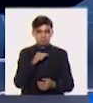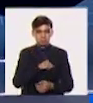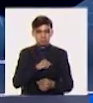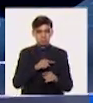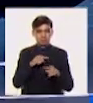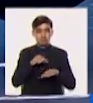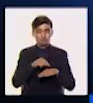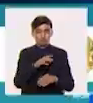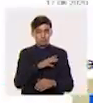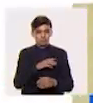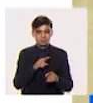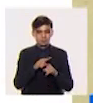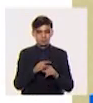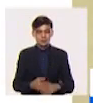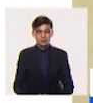оқшаулапты.